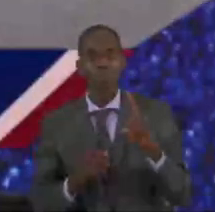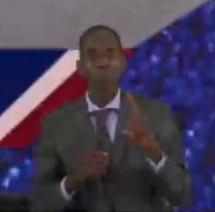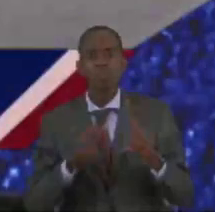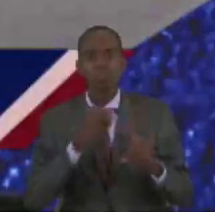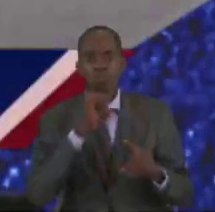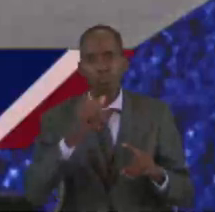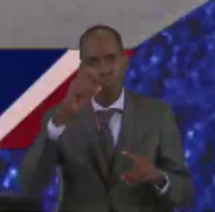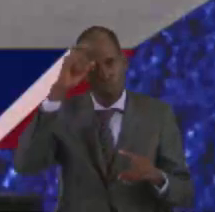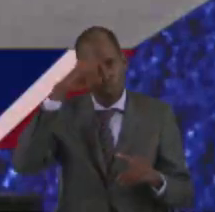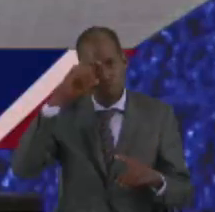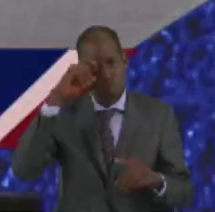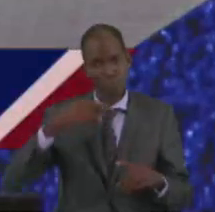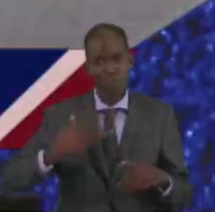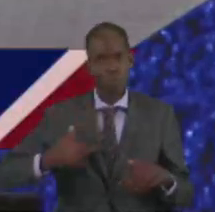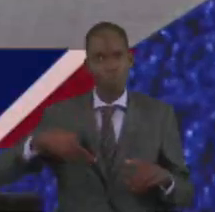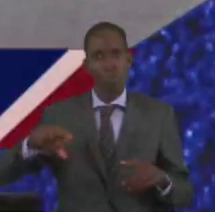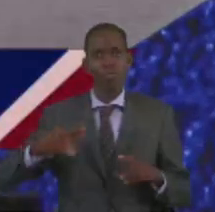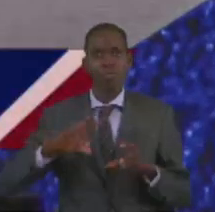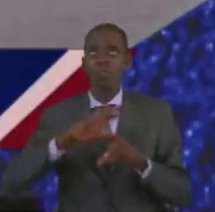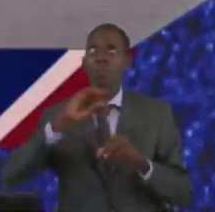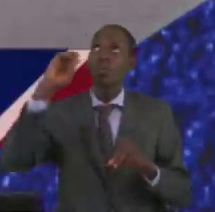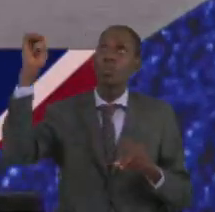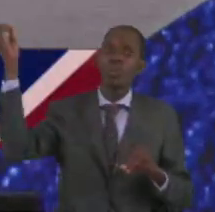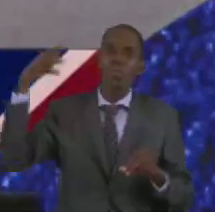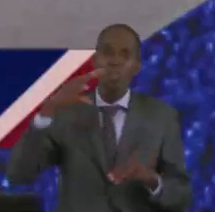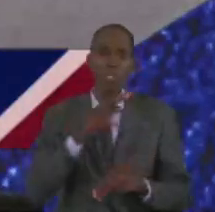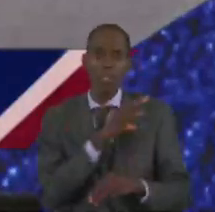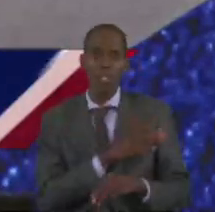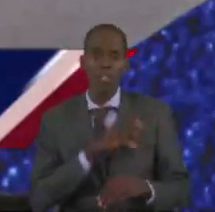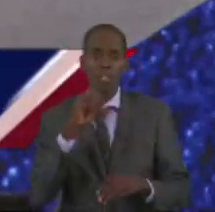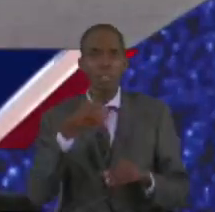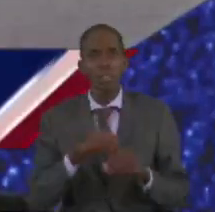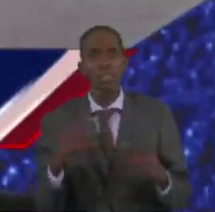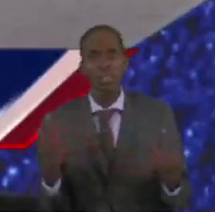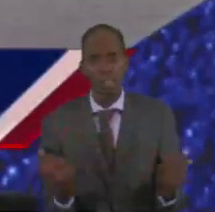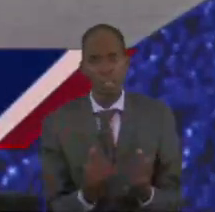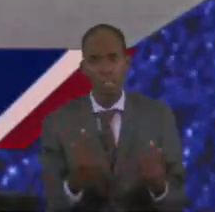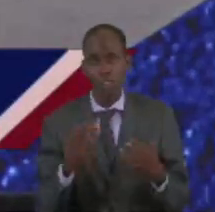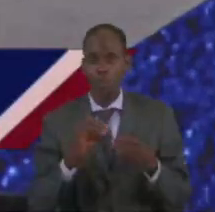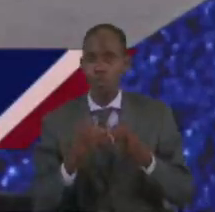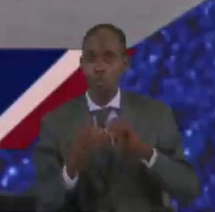Les religieux insensibles à caractère sans grâce dans le péché.